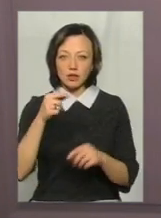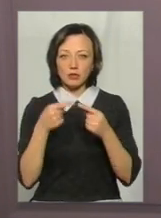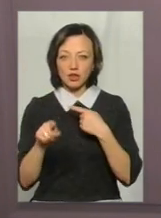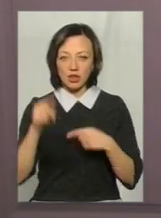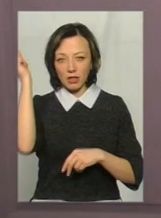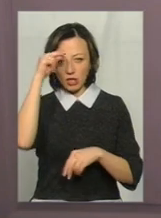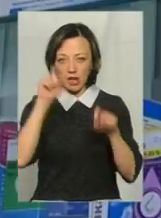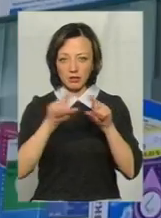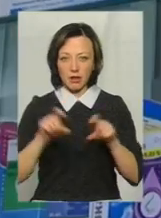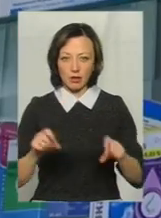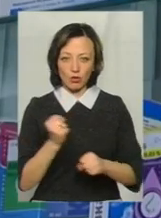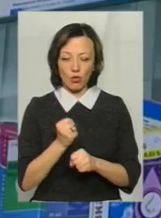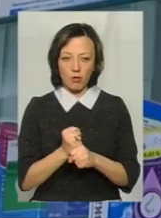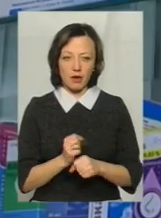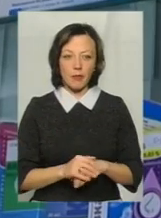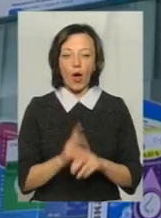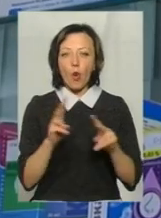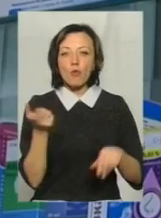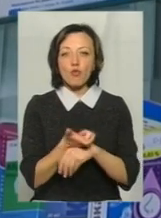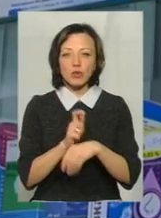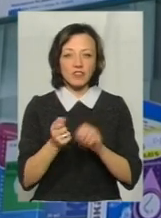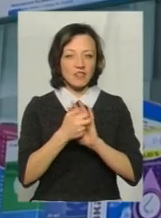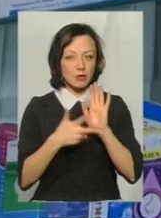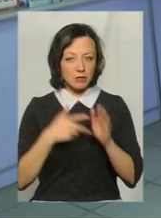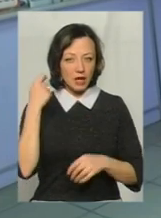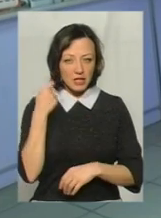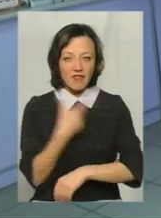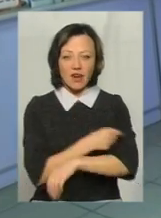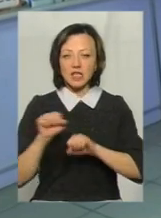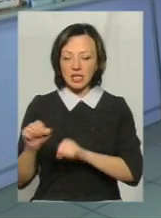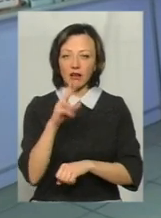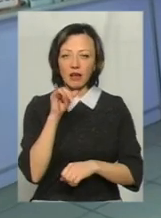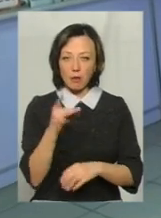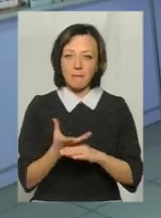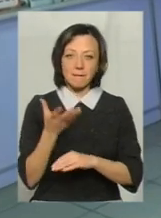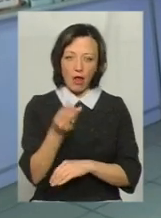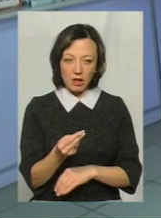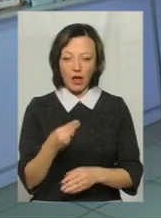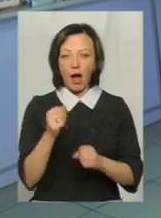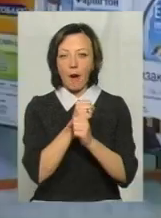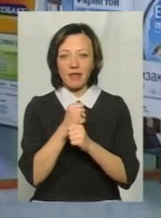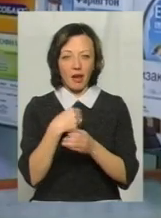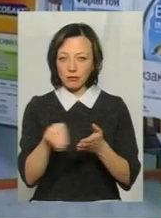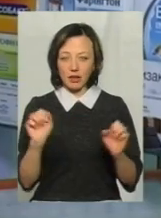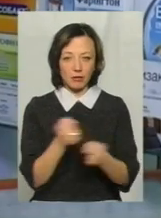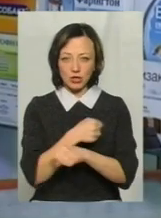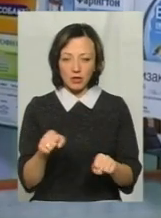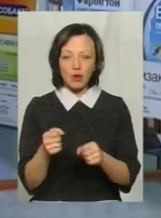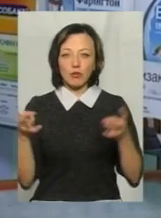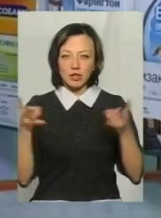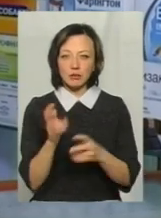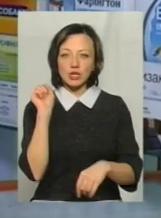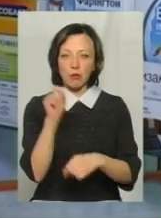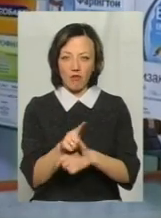в навчальних закладах. Для тих, кому за 18, вакцина проти кору платна. У вільному доступі в аптеках її немає, препарат